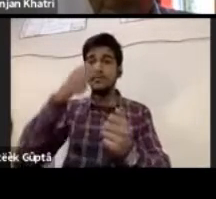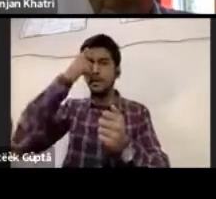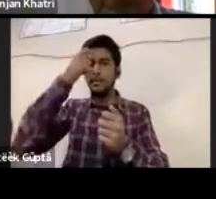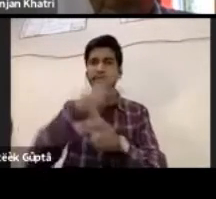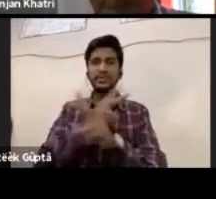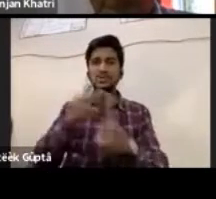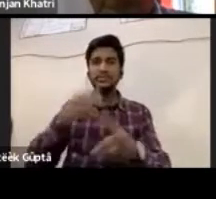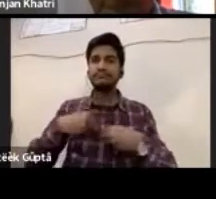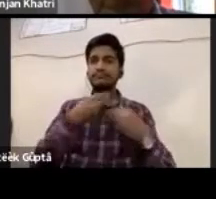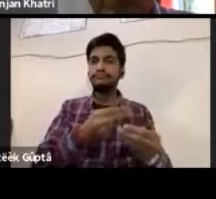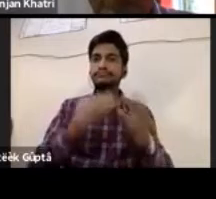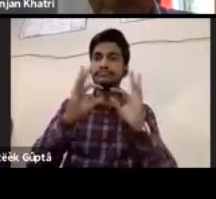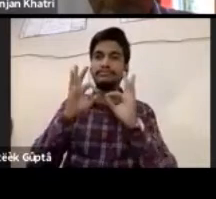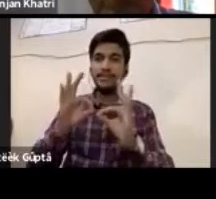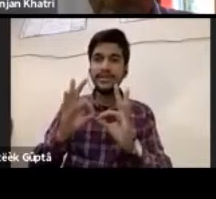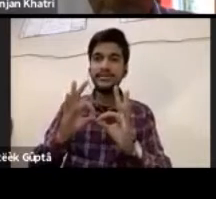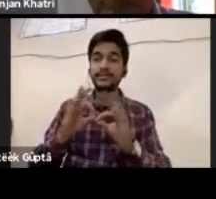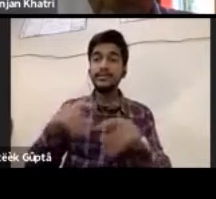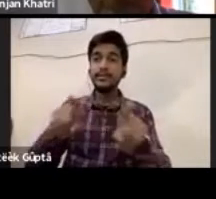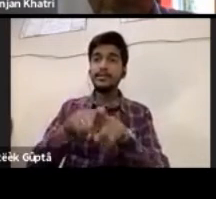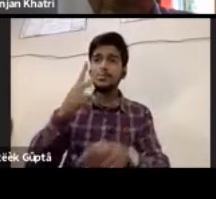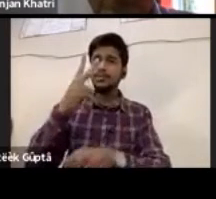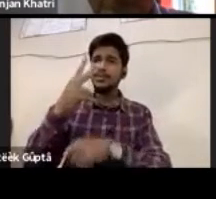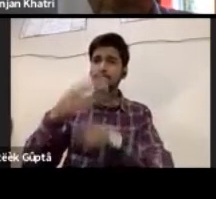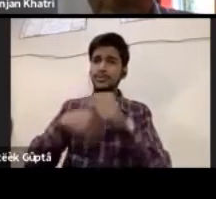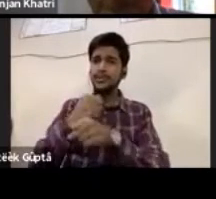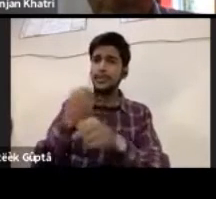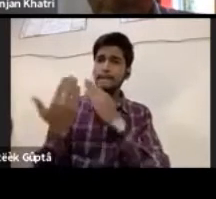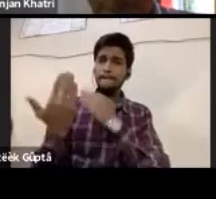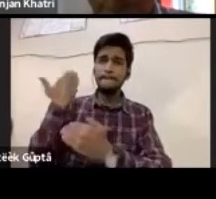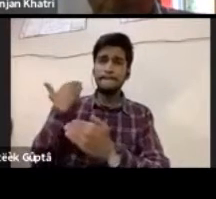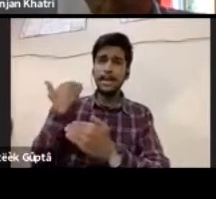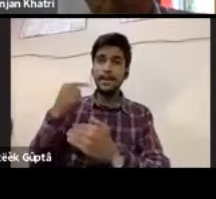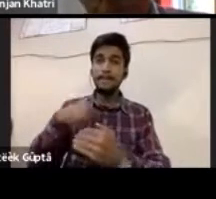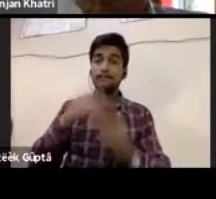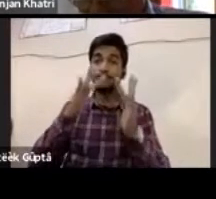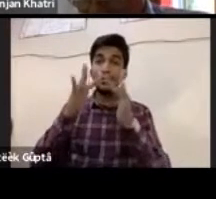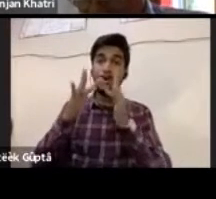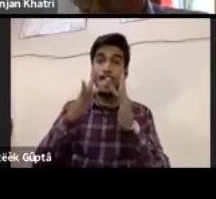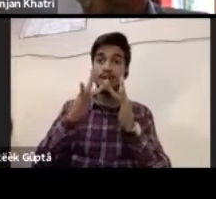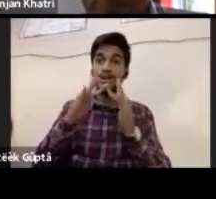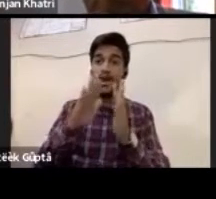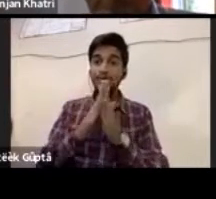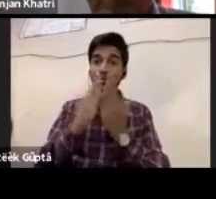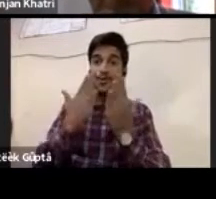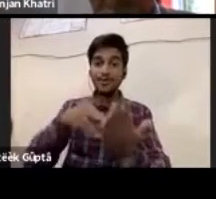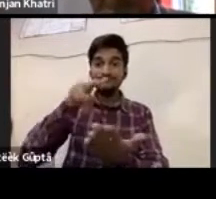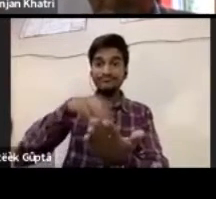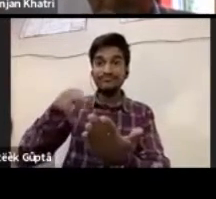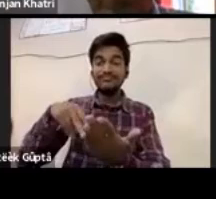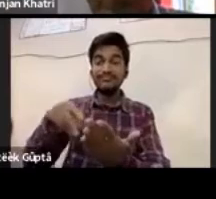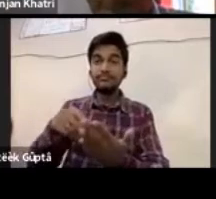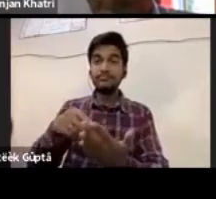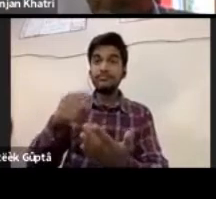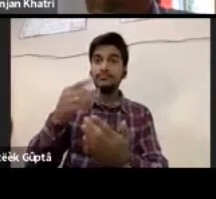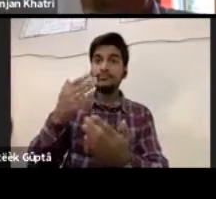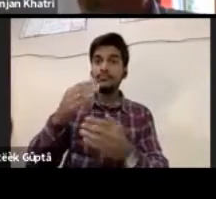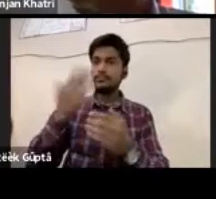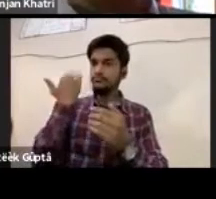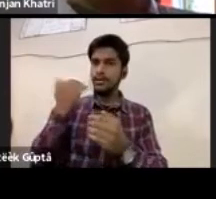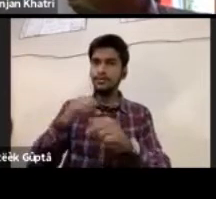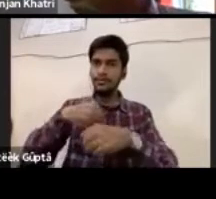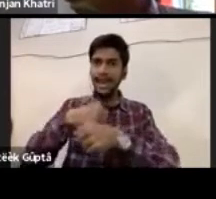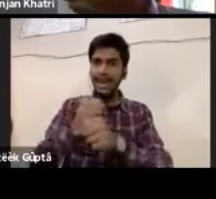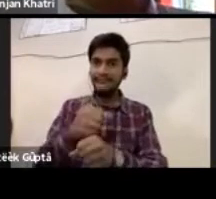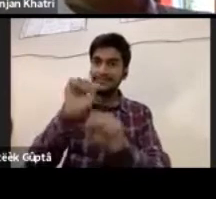एंड 2 years back मैंने एक पूरा ऑनलाइन कोर्स बनाया है सेक्सुअल एंड रिप्रोडक्टिव हेल्थ फॉर पर्संस विद डिसेबिलिटीज,